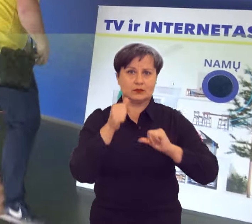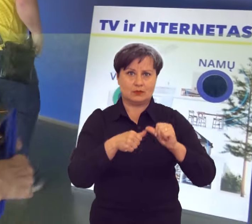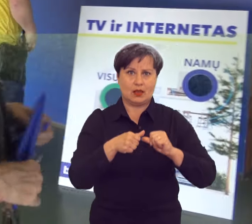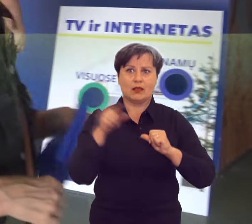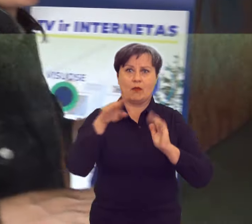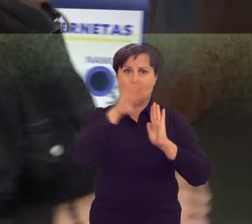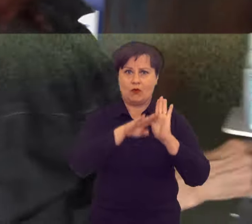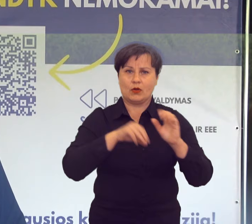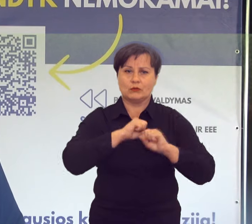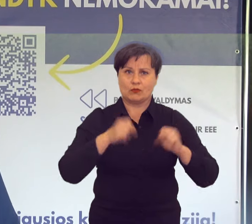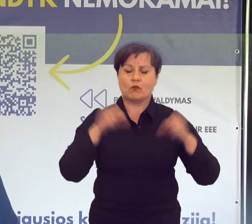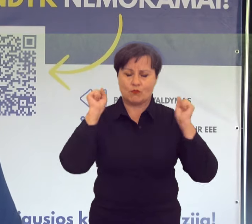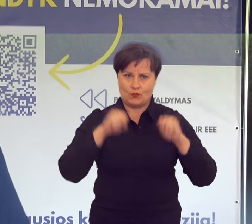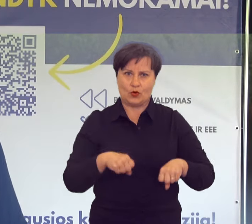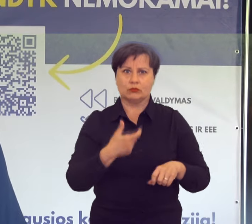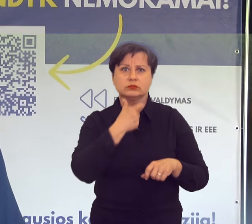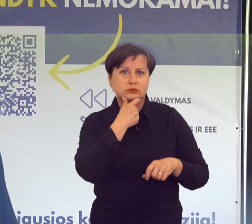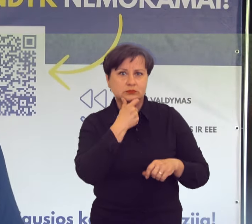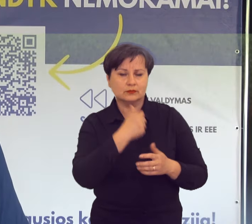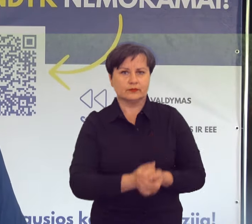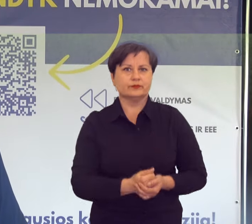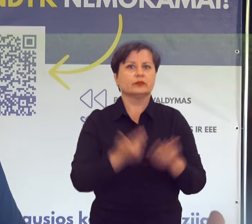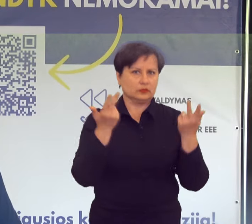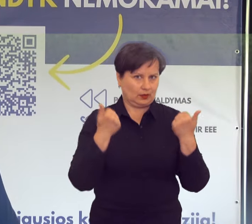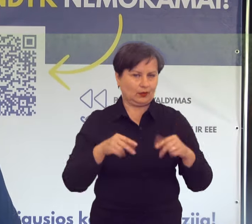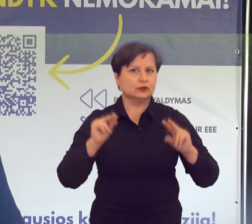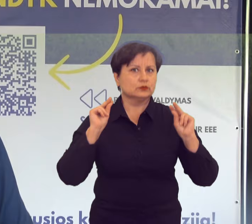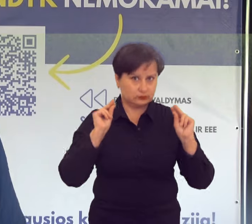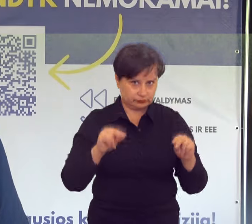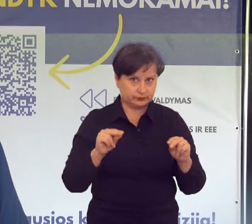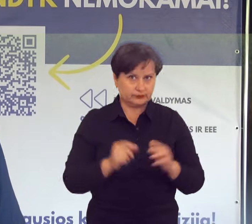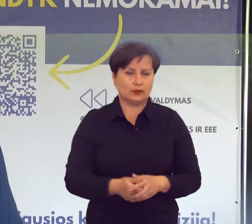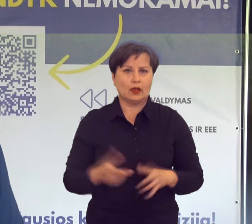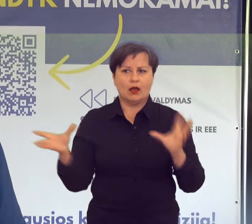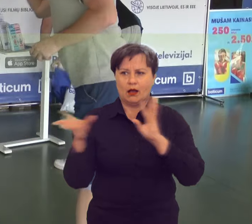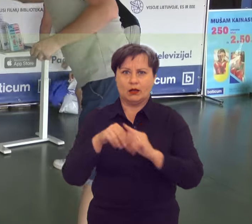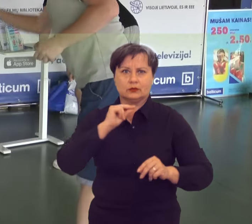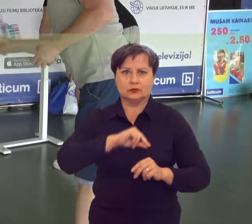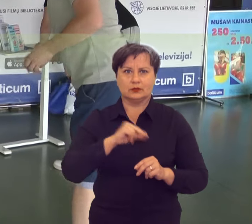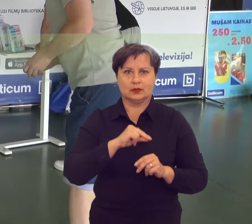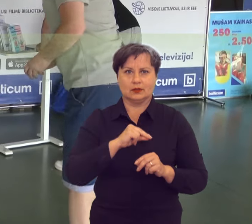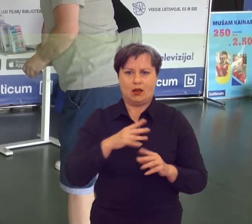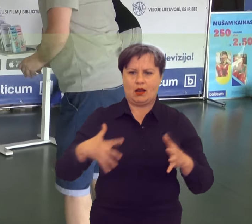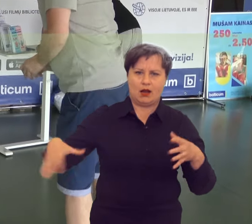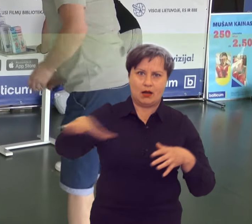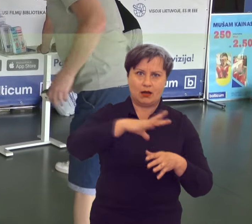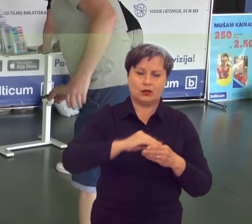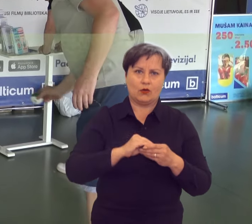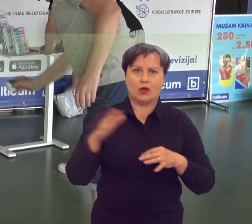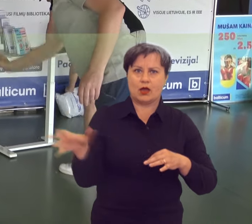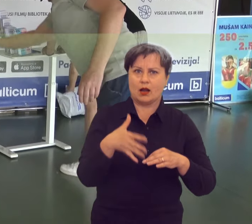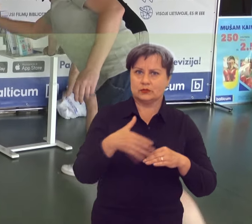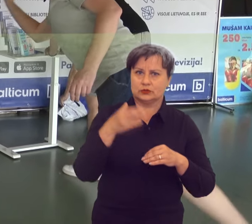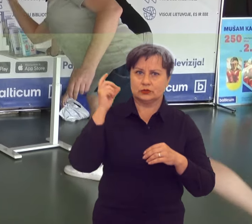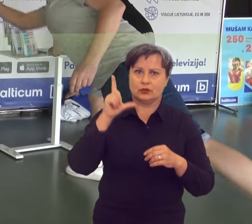kanalą šiomis programomis? Tikrai taip, bendradarbiaujame ir su regionų krepšinio lyga, ir su